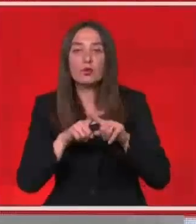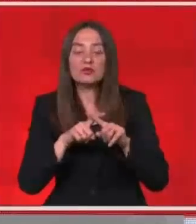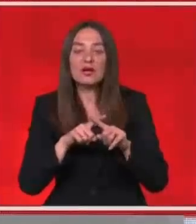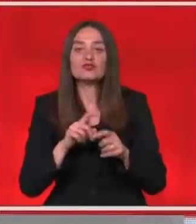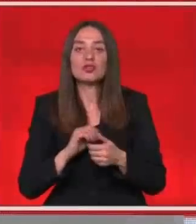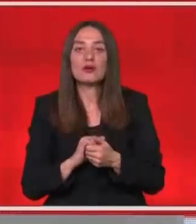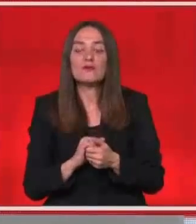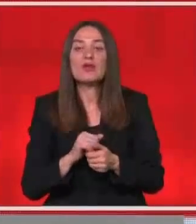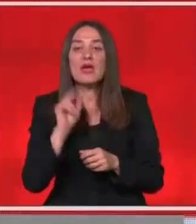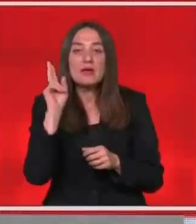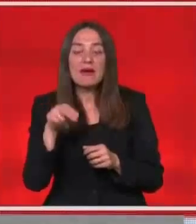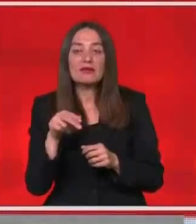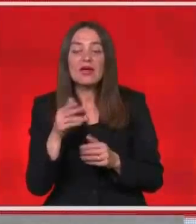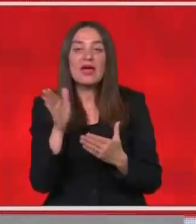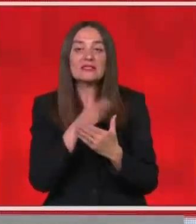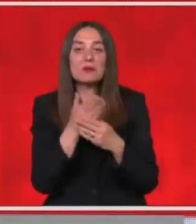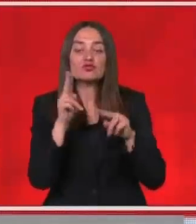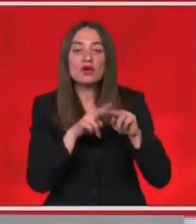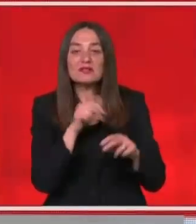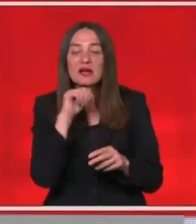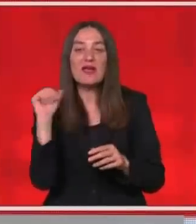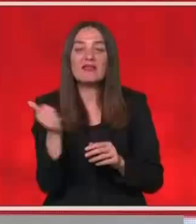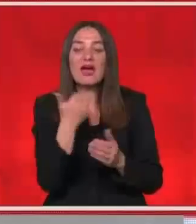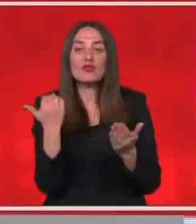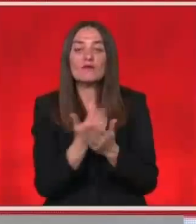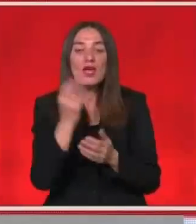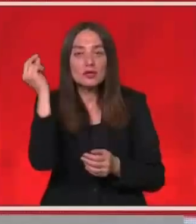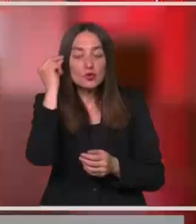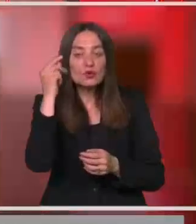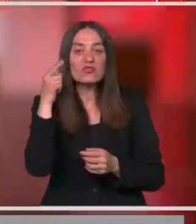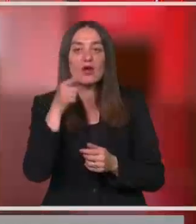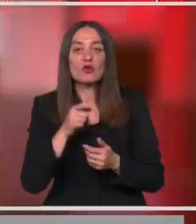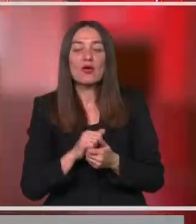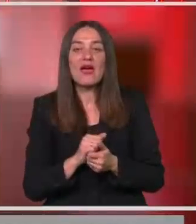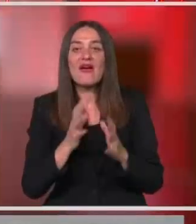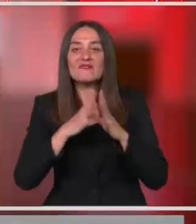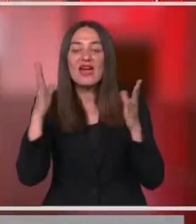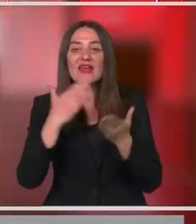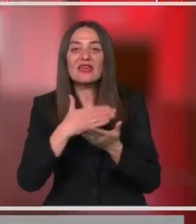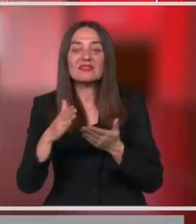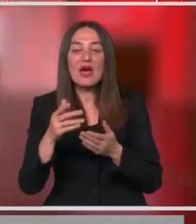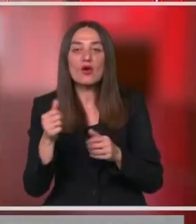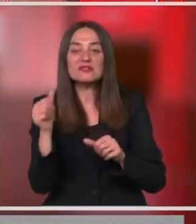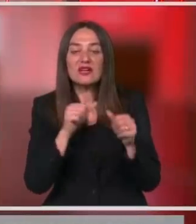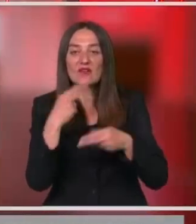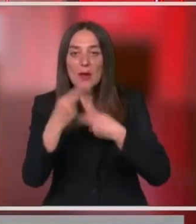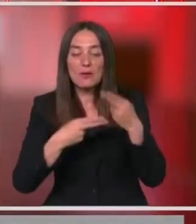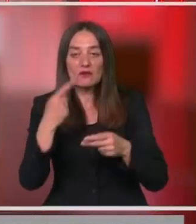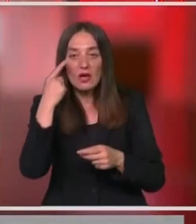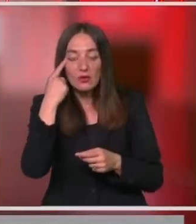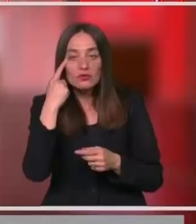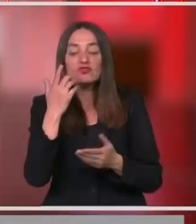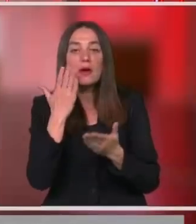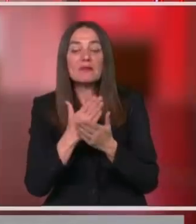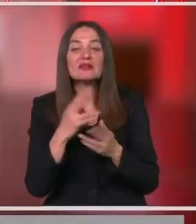će imati između ostalog i najnovije iskustva, a to je da veliki deo sirovina se proizvodi u Kini. Biće